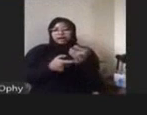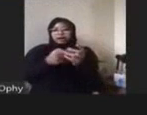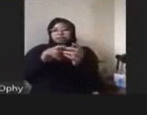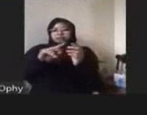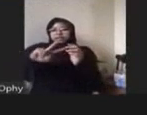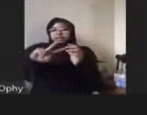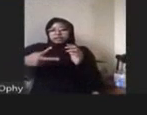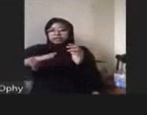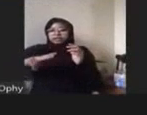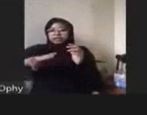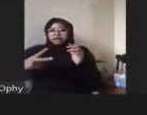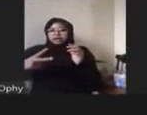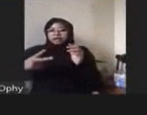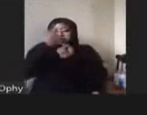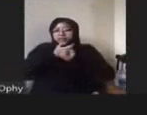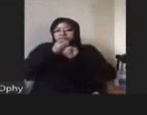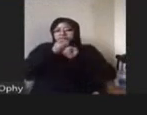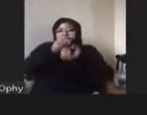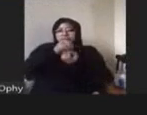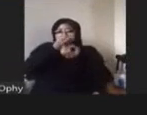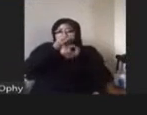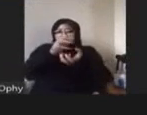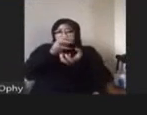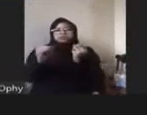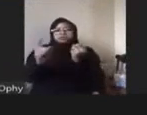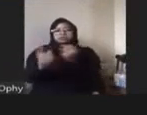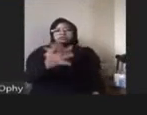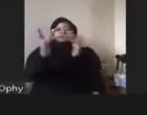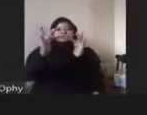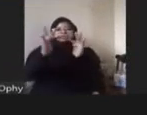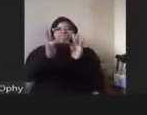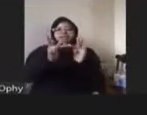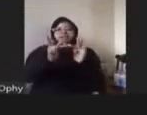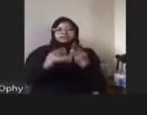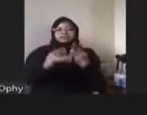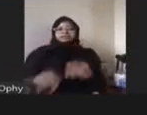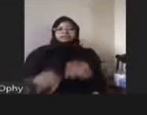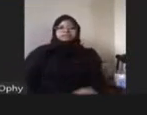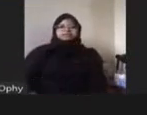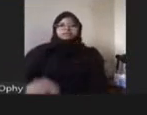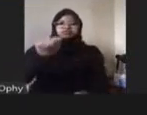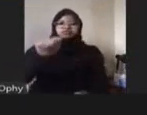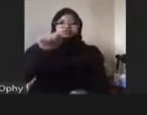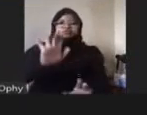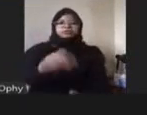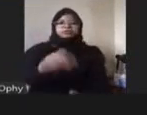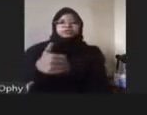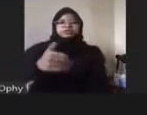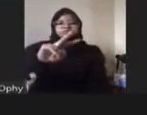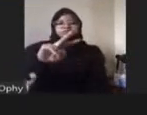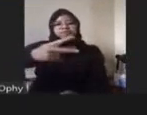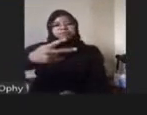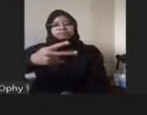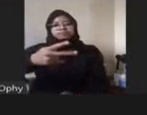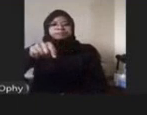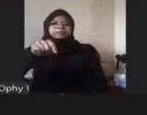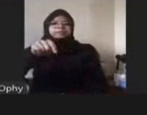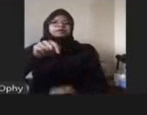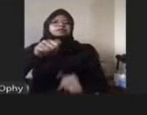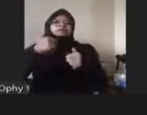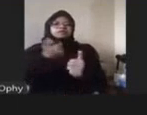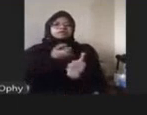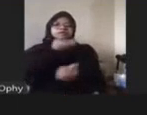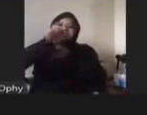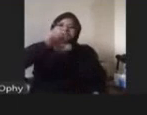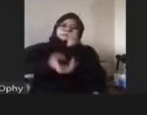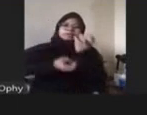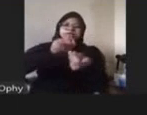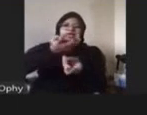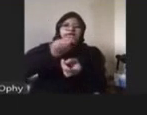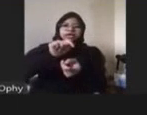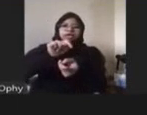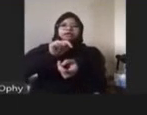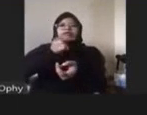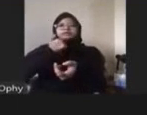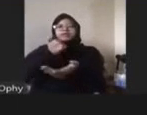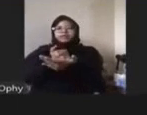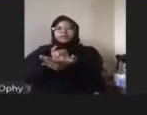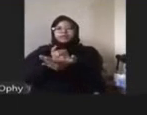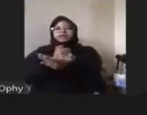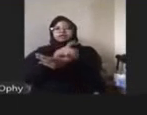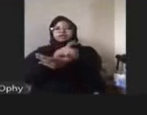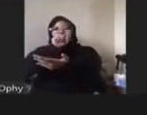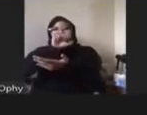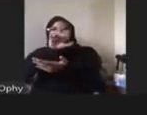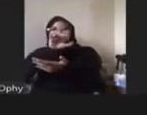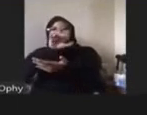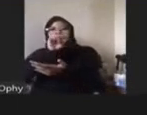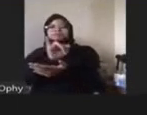bisa digital tadi. Itu sih yang kami coba menyampaikan juga, dan ini juga sebagian yang saya ucapkan memang sudah